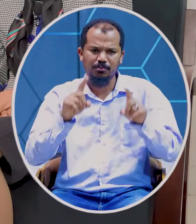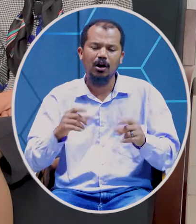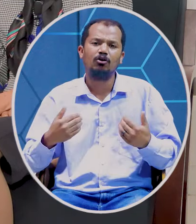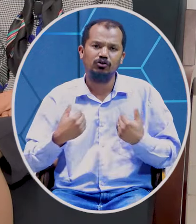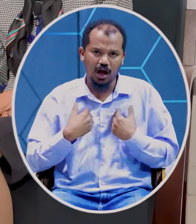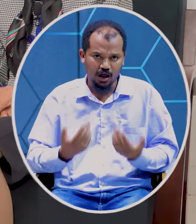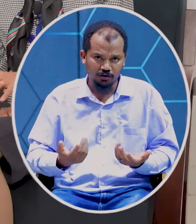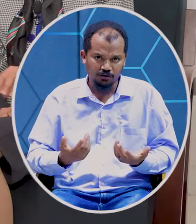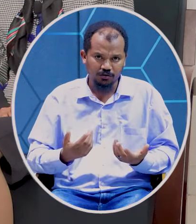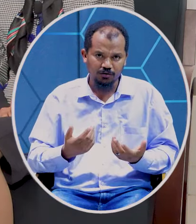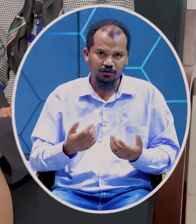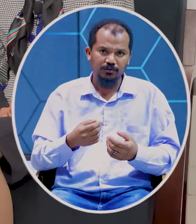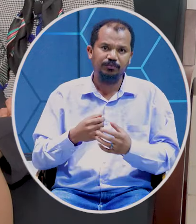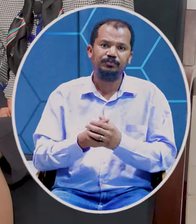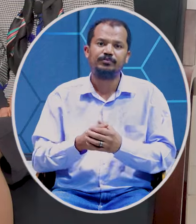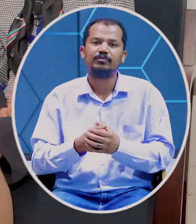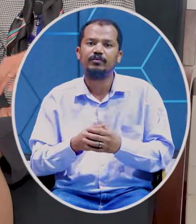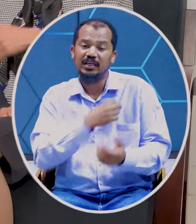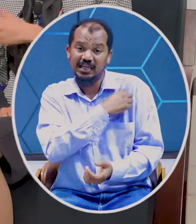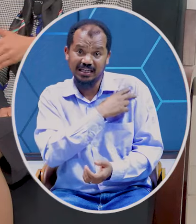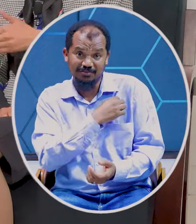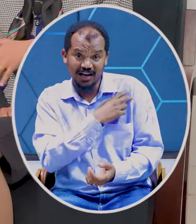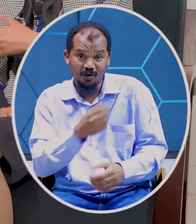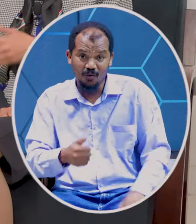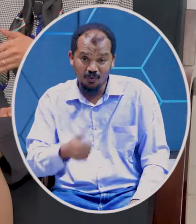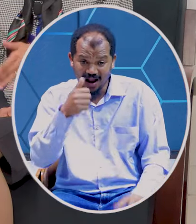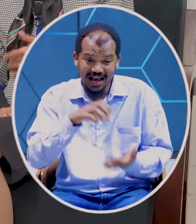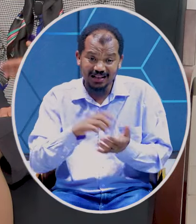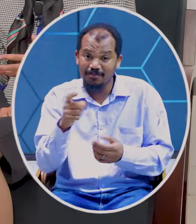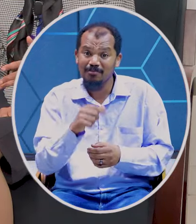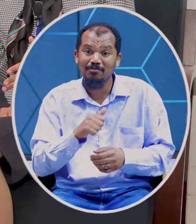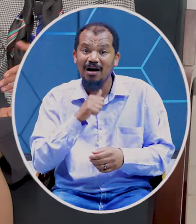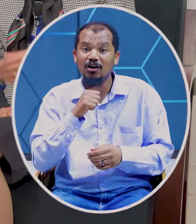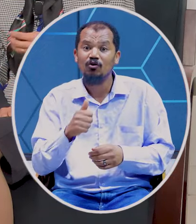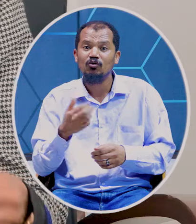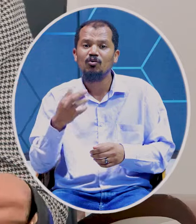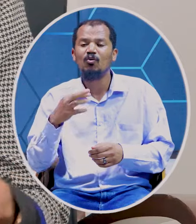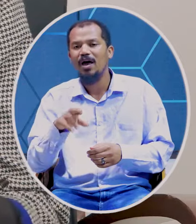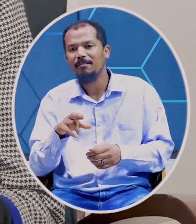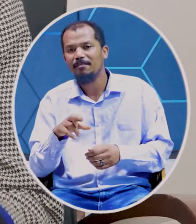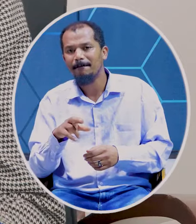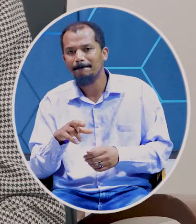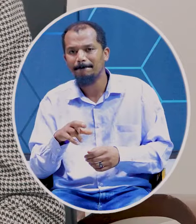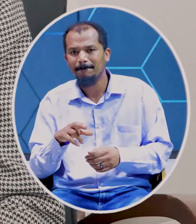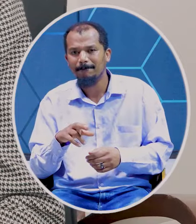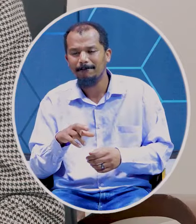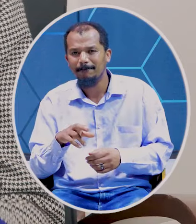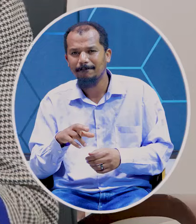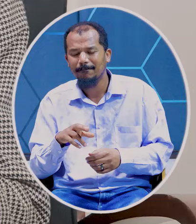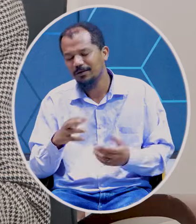ምርመራዎችም ሕክምናዎችም አሉ። የኬሞቴራፒ ህክምና ኢቨን ዋና ከተማ ባልሆኑ ከተማዎች ላይ እንደ ነቀምት፣